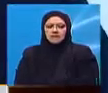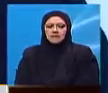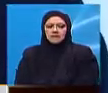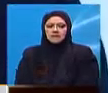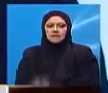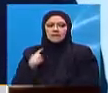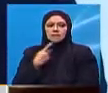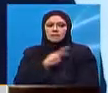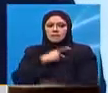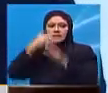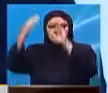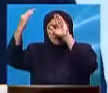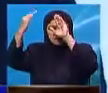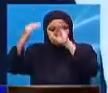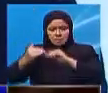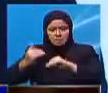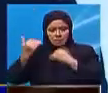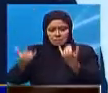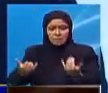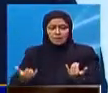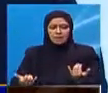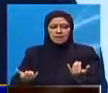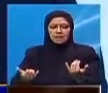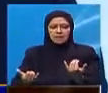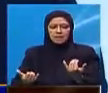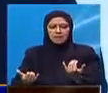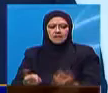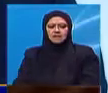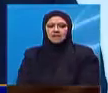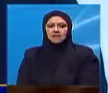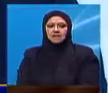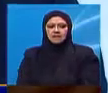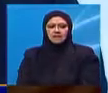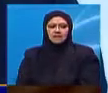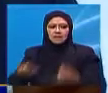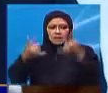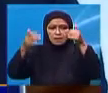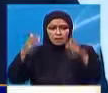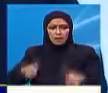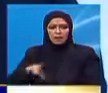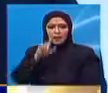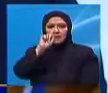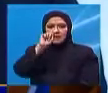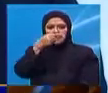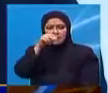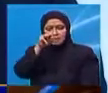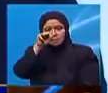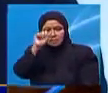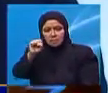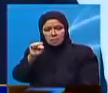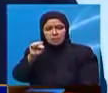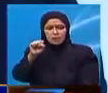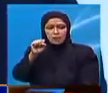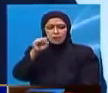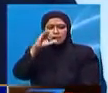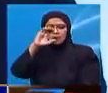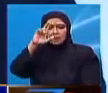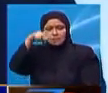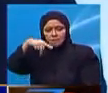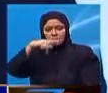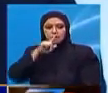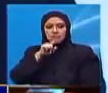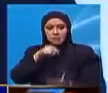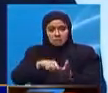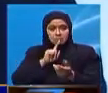Kita mengharapkan kali ini pemain-pemain untuk Thomas Cup ini juga adalah terdiri pada pemain-pemain yang kita rasa